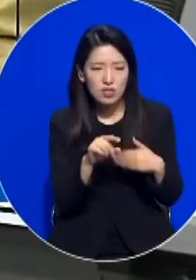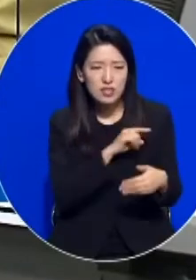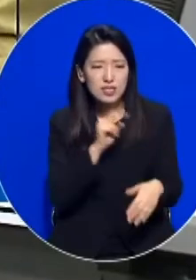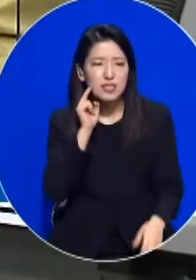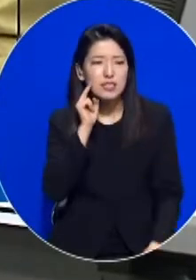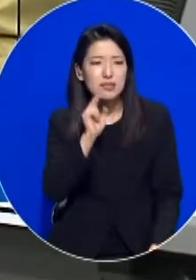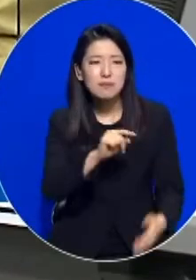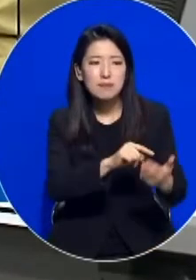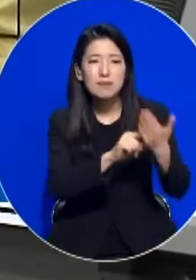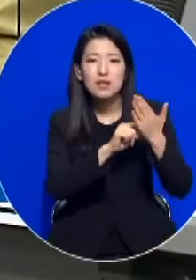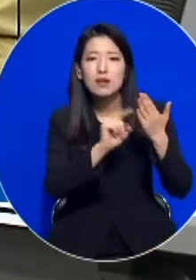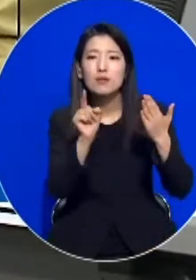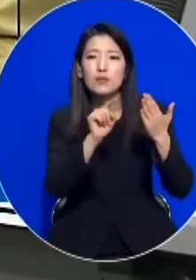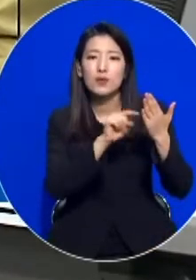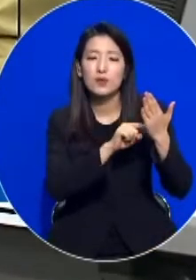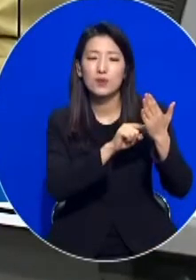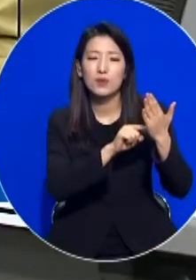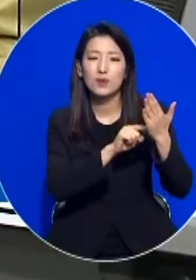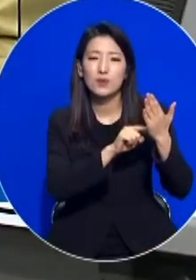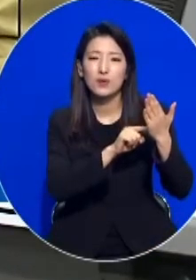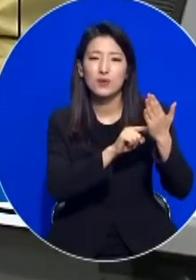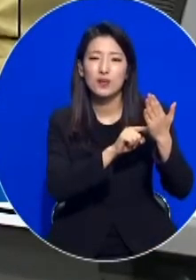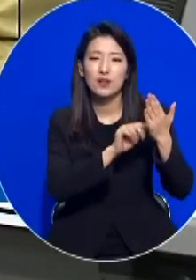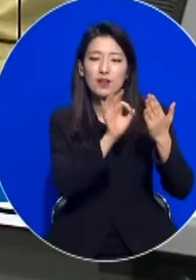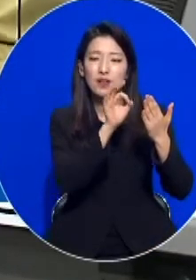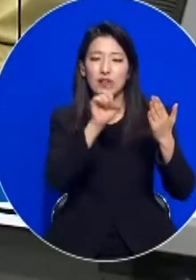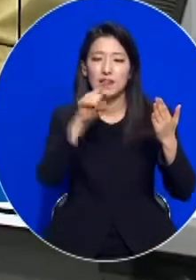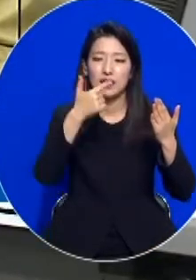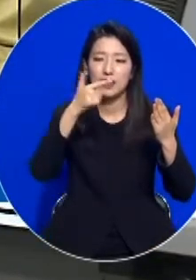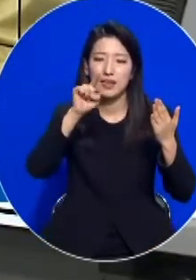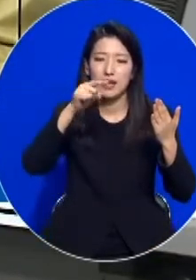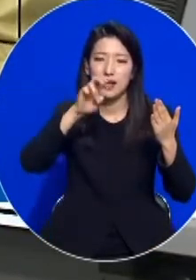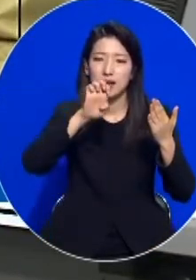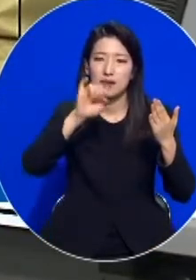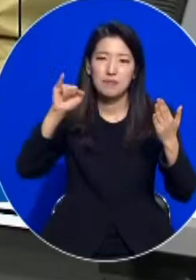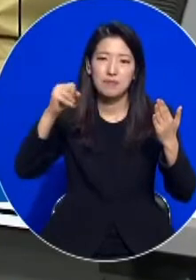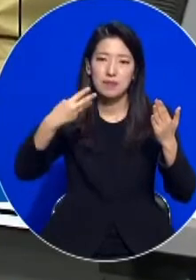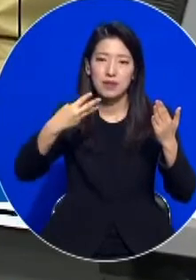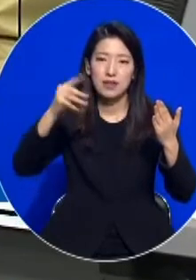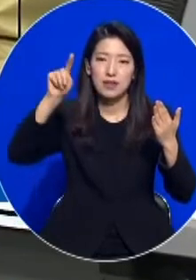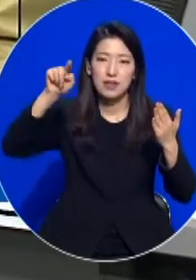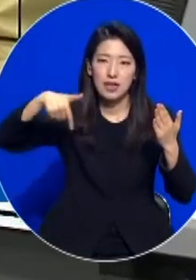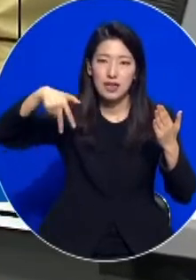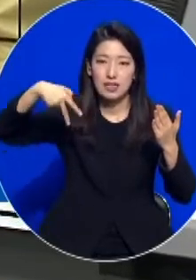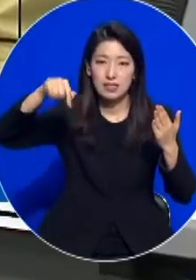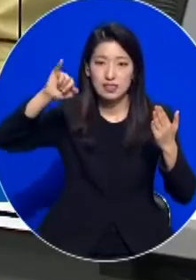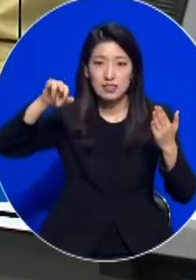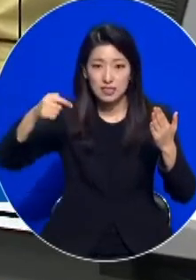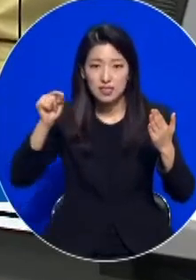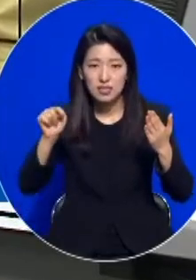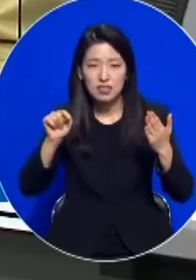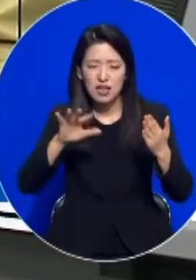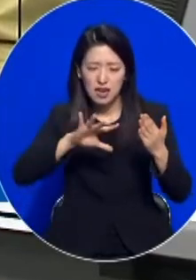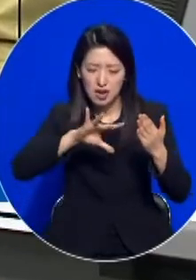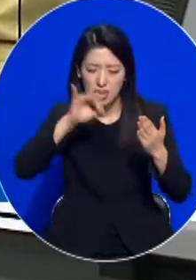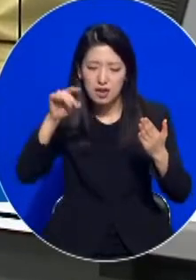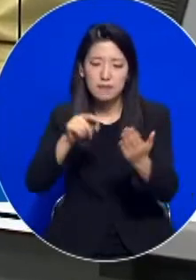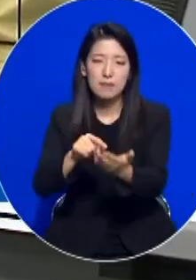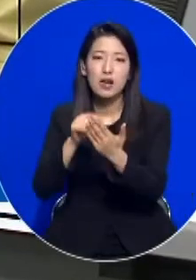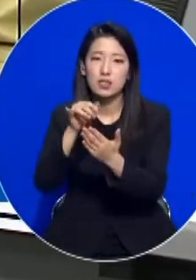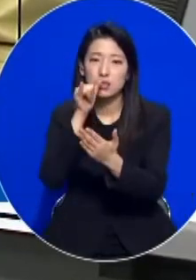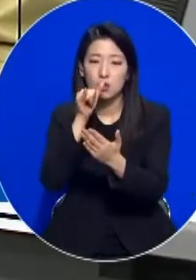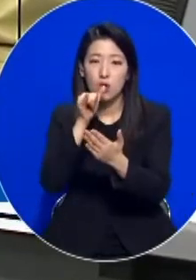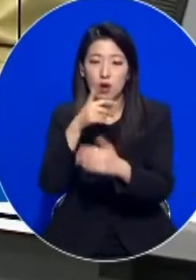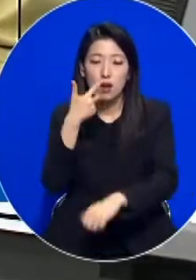반응은 심각한 알레르기 반응인 아나필락시스입니다. 매우 드물게 발생하지만 접종 후 수분